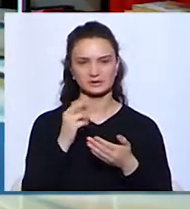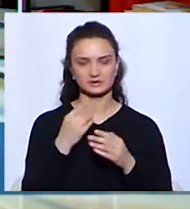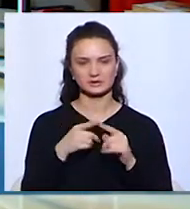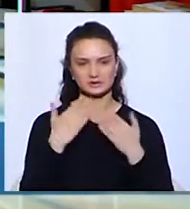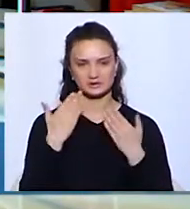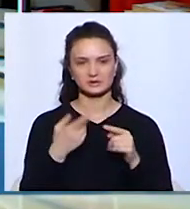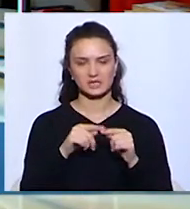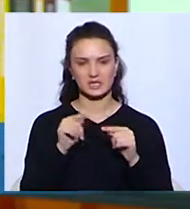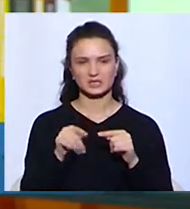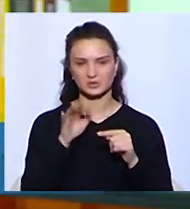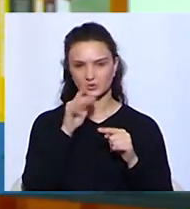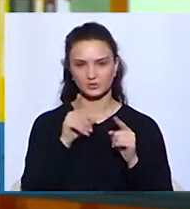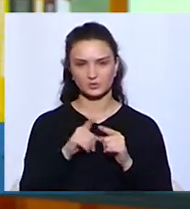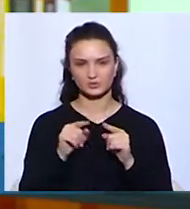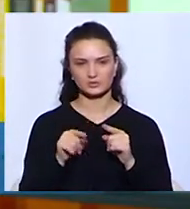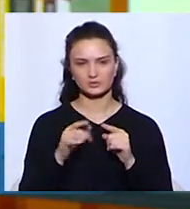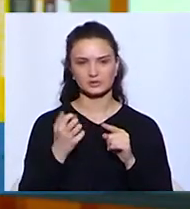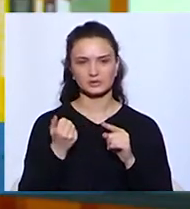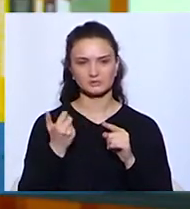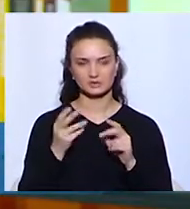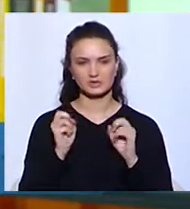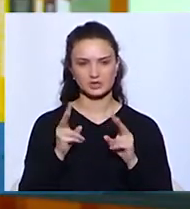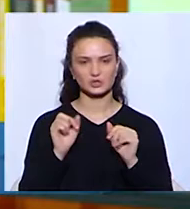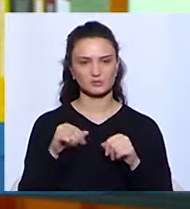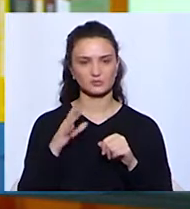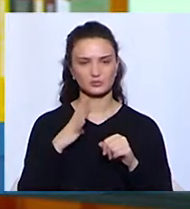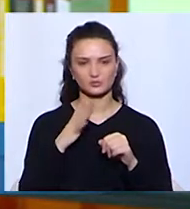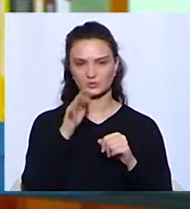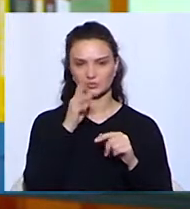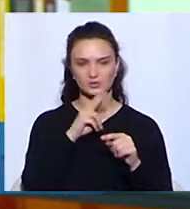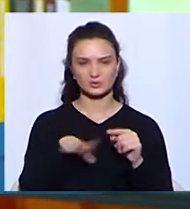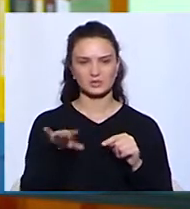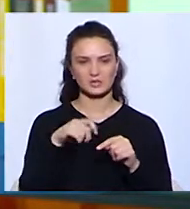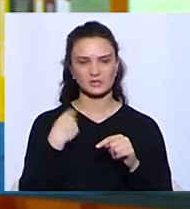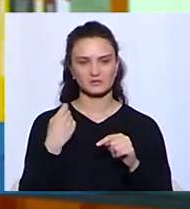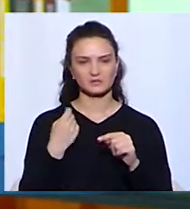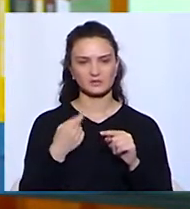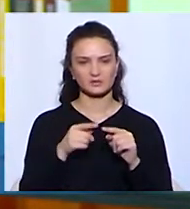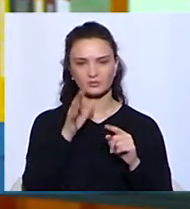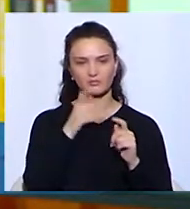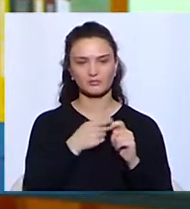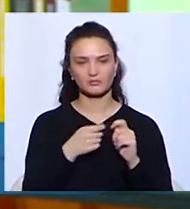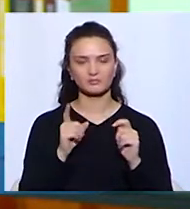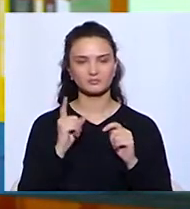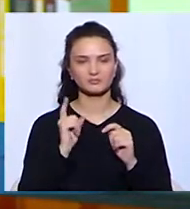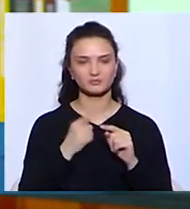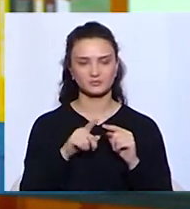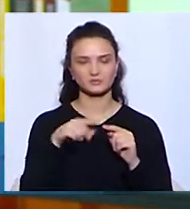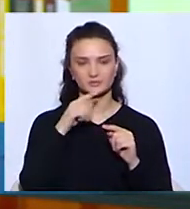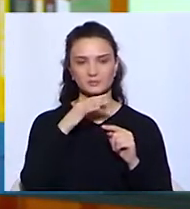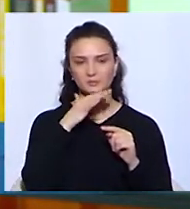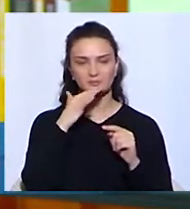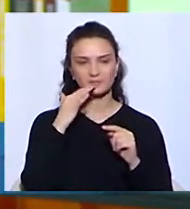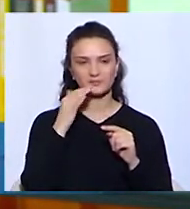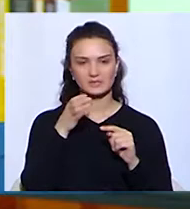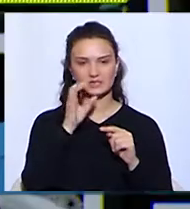გითხავთ, ასეთ დროს რამდენად საშიში შეიძლება იყოს დროის დაკარგვა და დაყოვნება? თქვენ ხაზი გავსვით, რომ დიდი